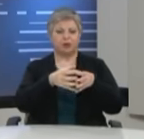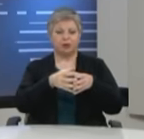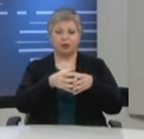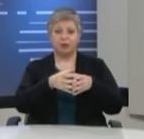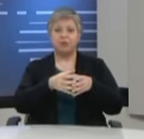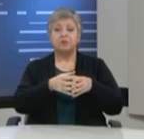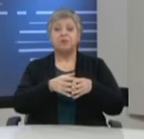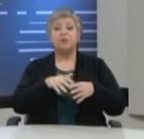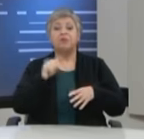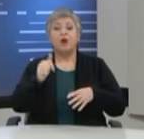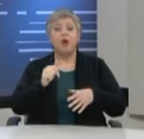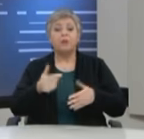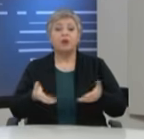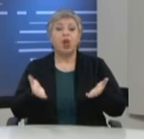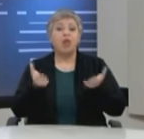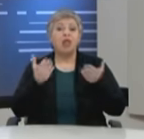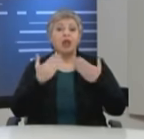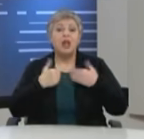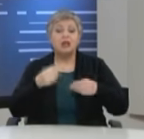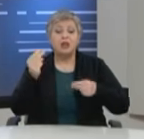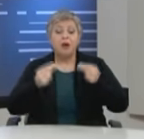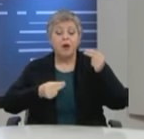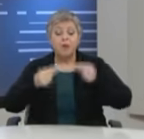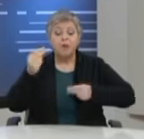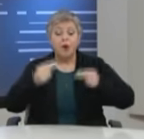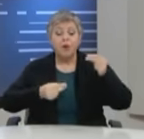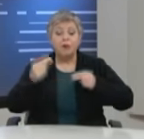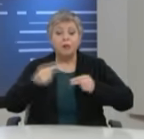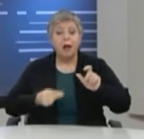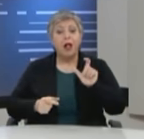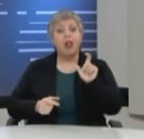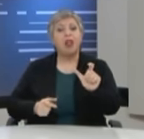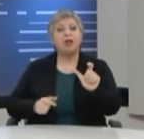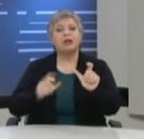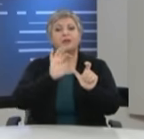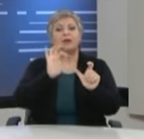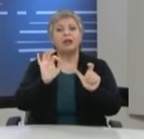το Μακεδονία σκέτο, λογικό είναι να πανηγυρίζει για τις πρέσπες.